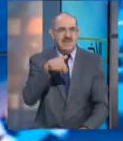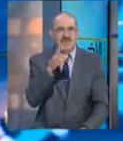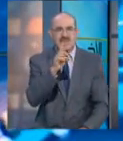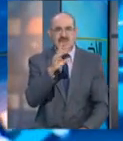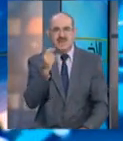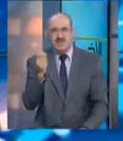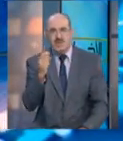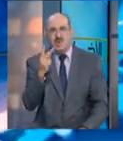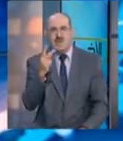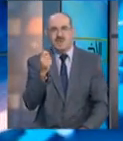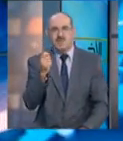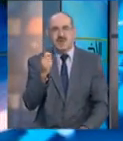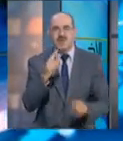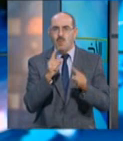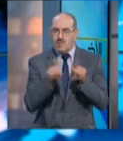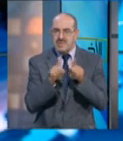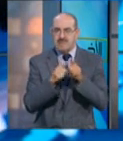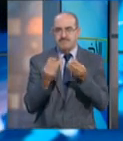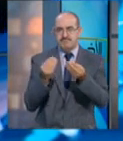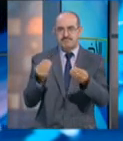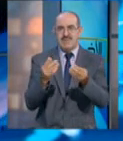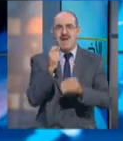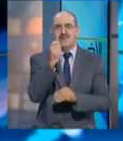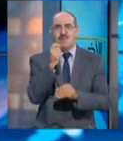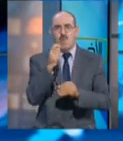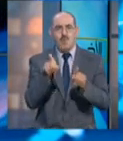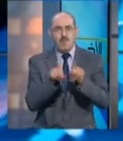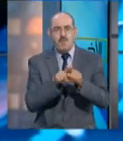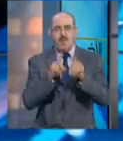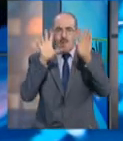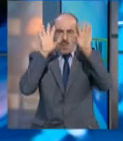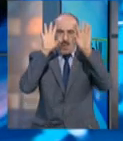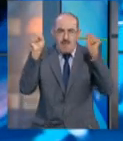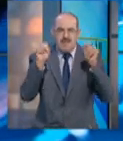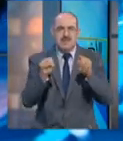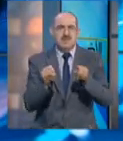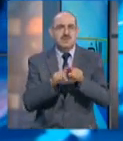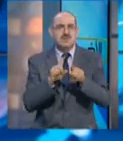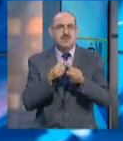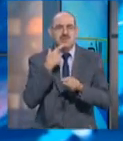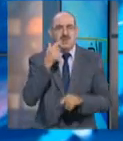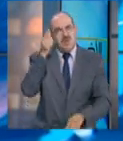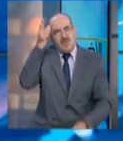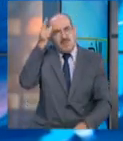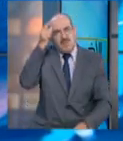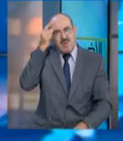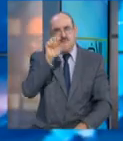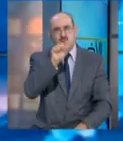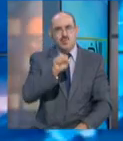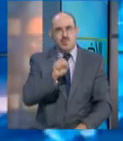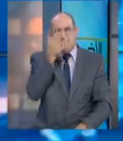محمد خير عثمان التي قدمت له أوراق اعتمادها بصفتها سفيرة لجمهورية